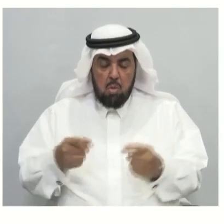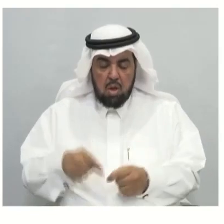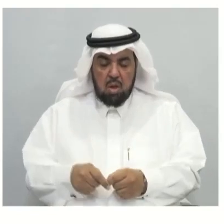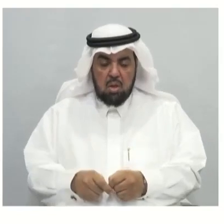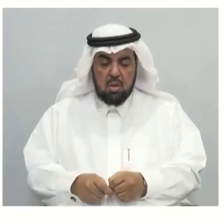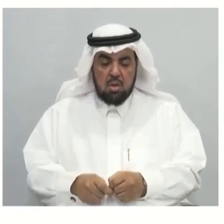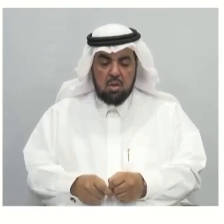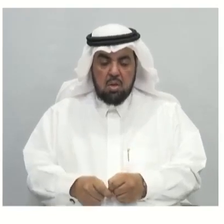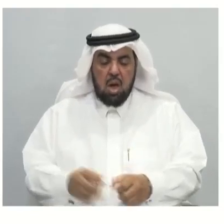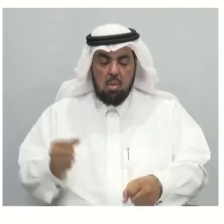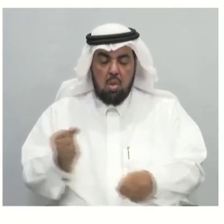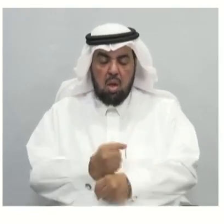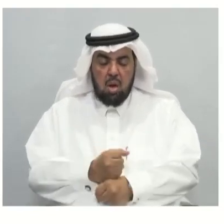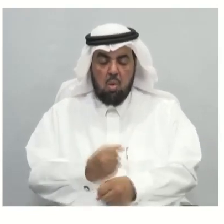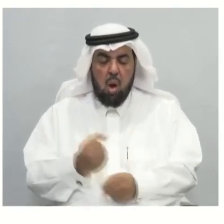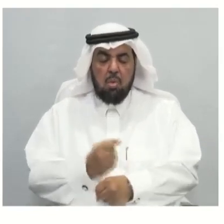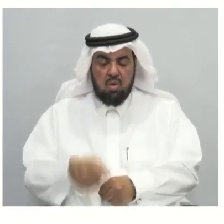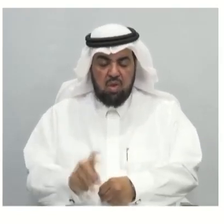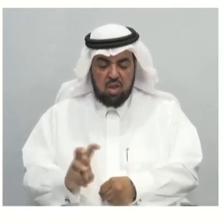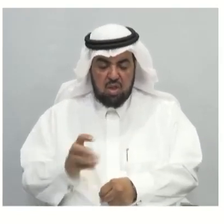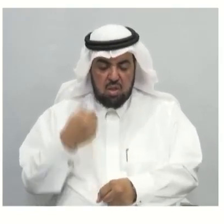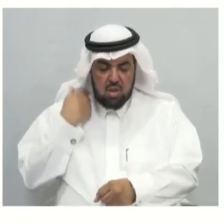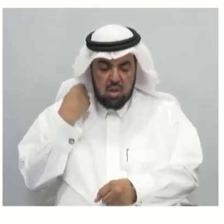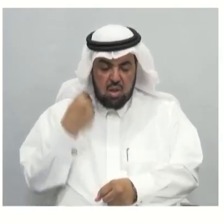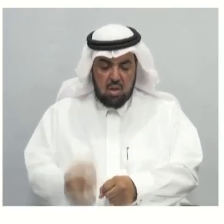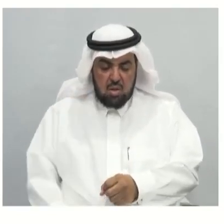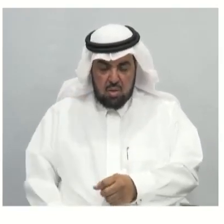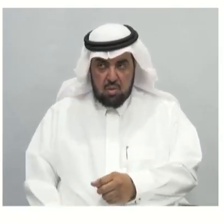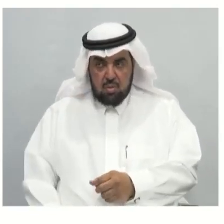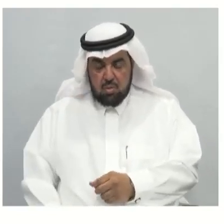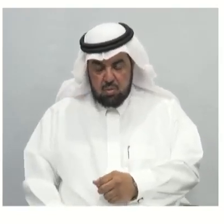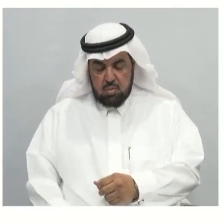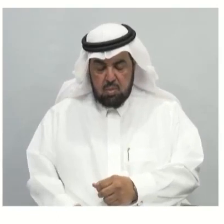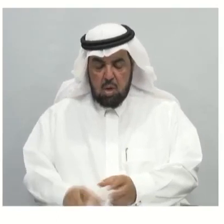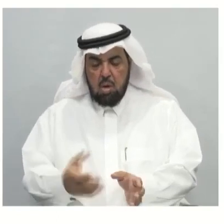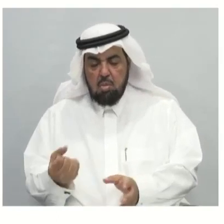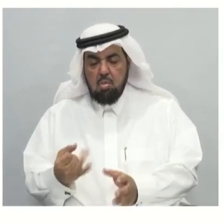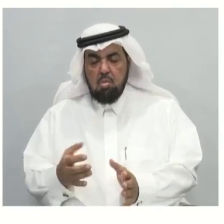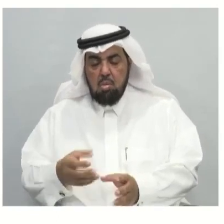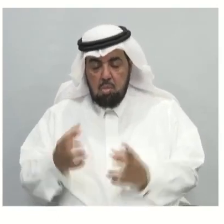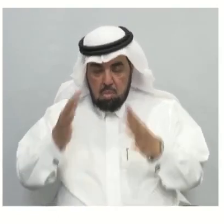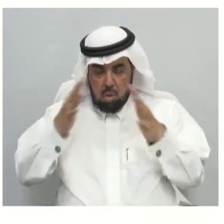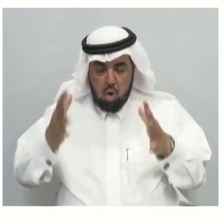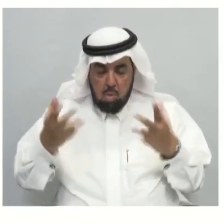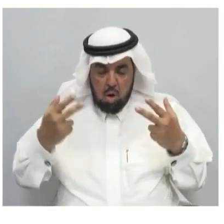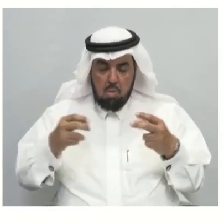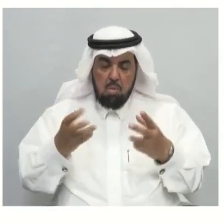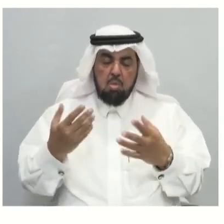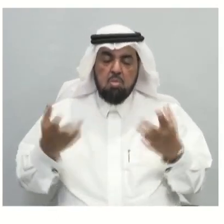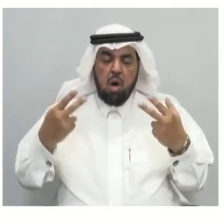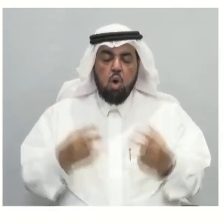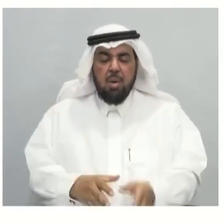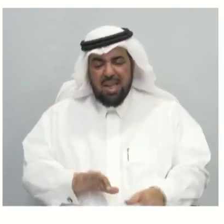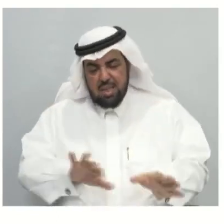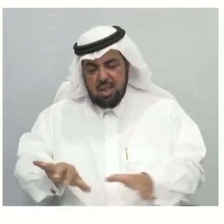عن الموظفين وادوارهم في الشركه اذا معلومات حياديه التقارير دائما ضع في بالك التقارير